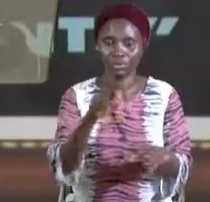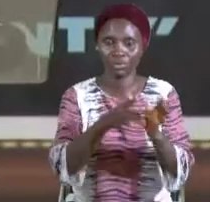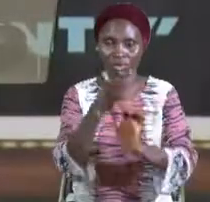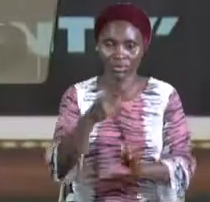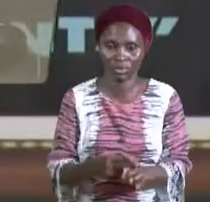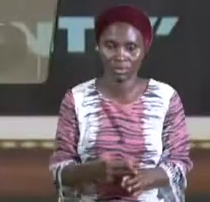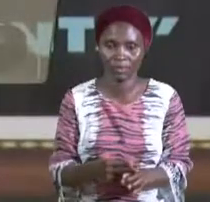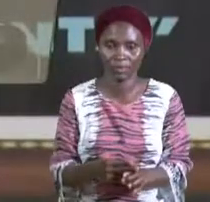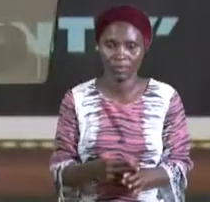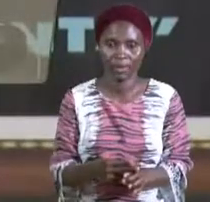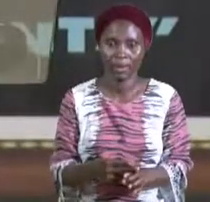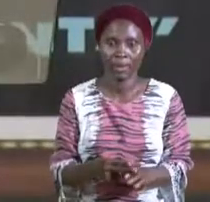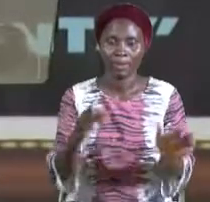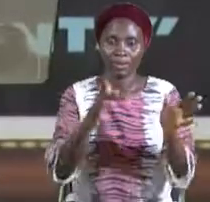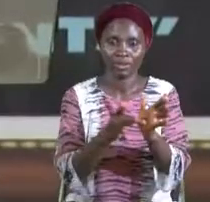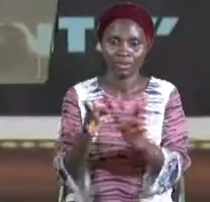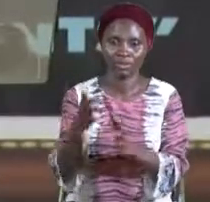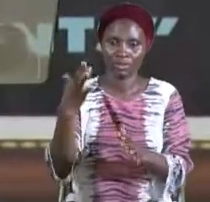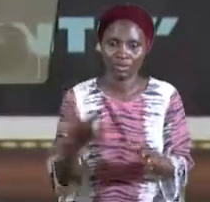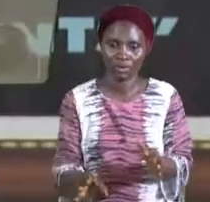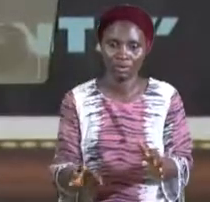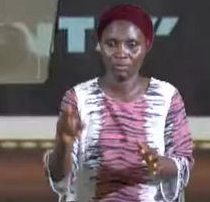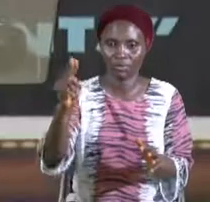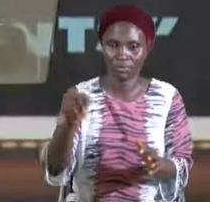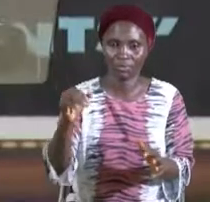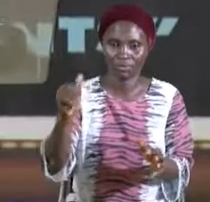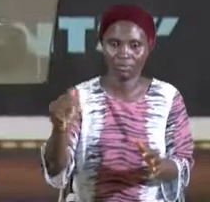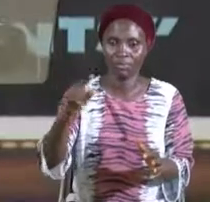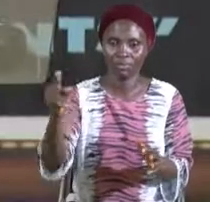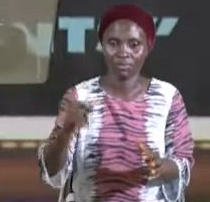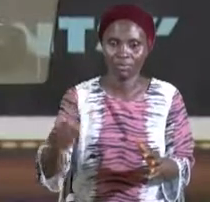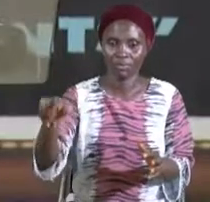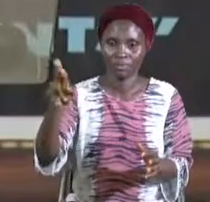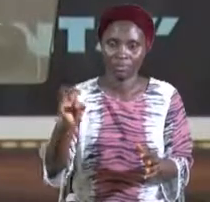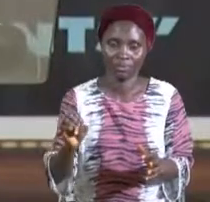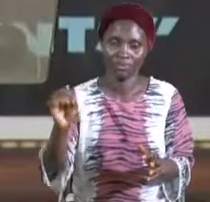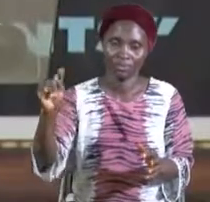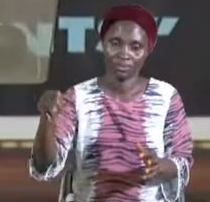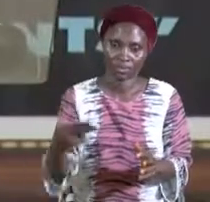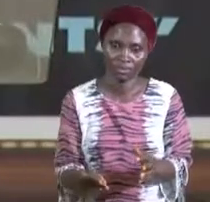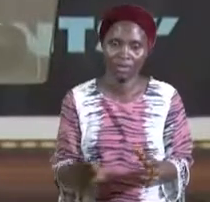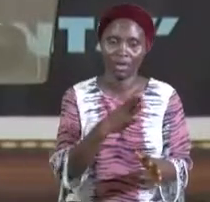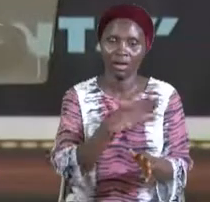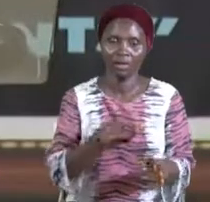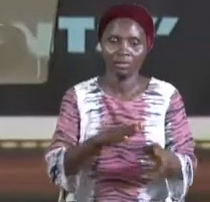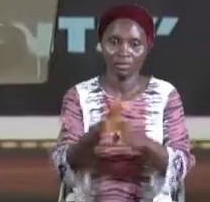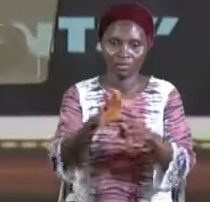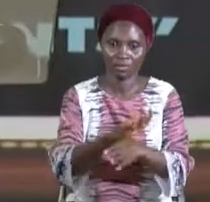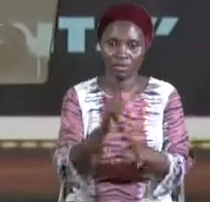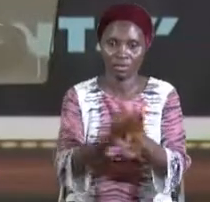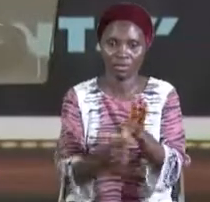Jésus de Nazareth, c'est lui qui est venu accomplir cela. Ce que nous avons lu maintenant dans Psaume